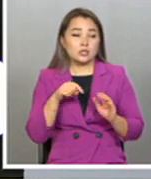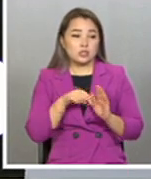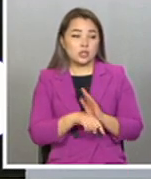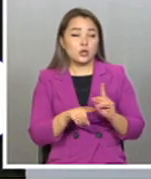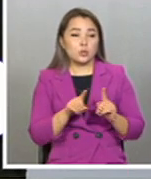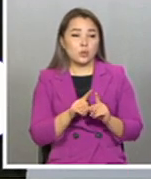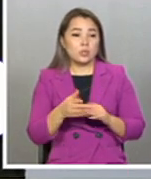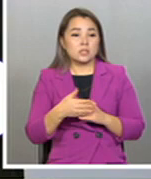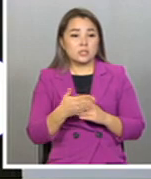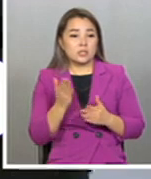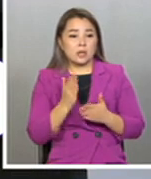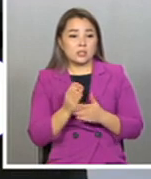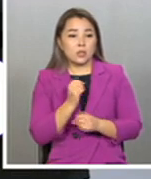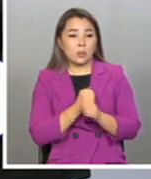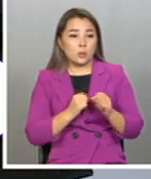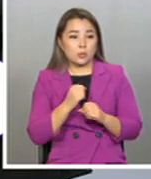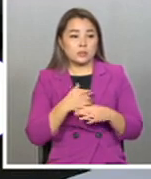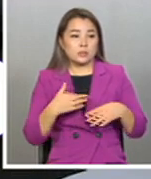бөлінеді.